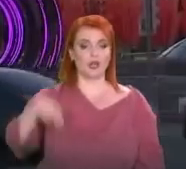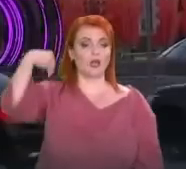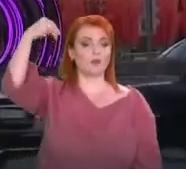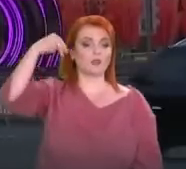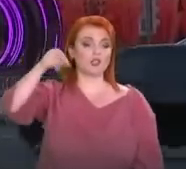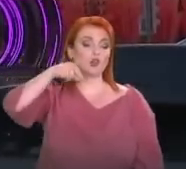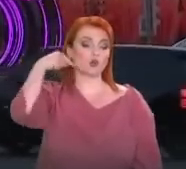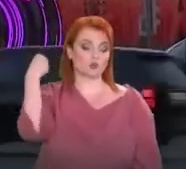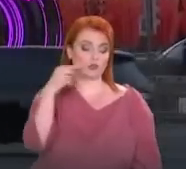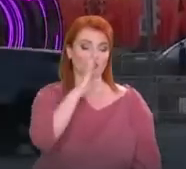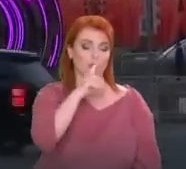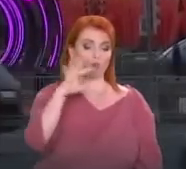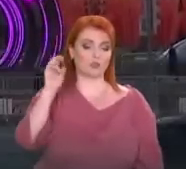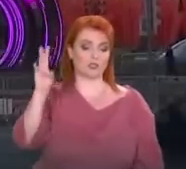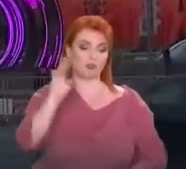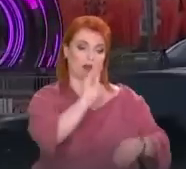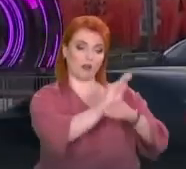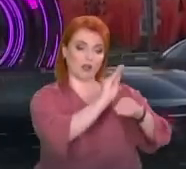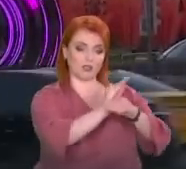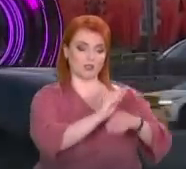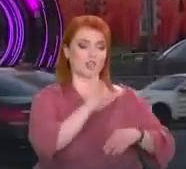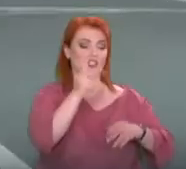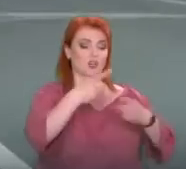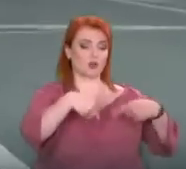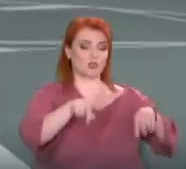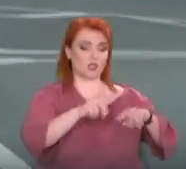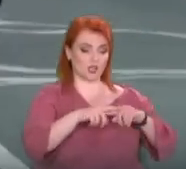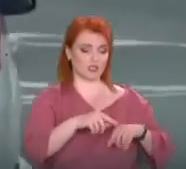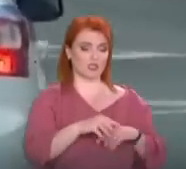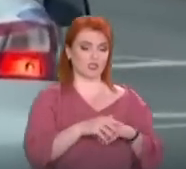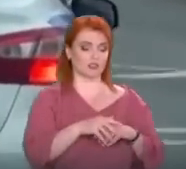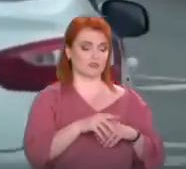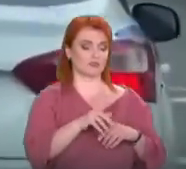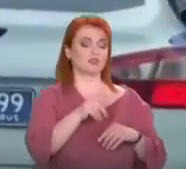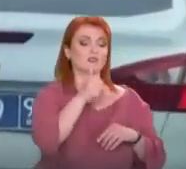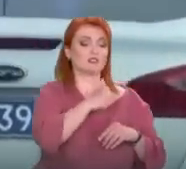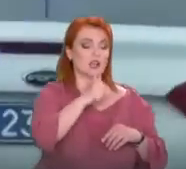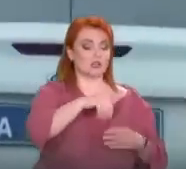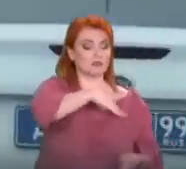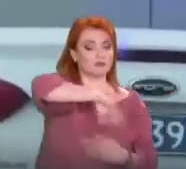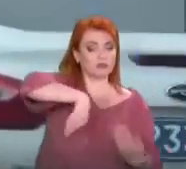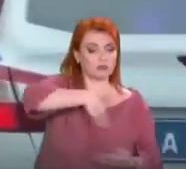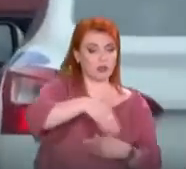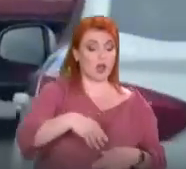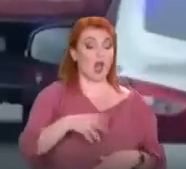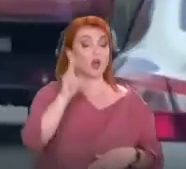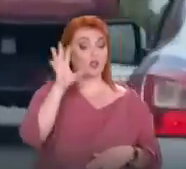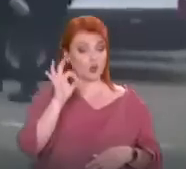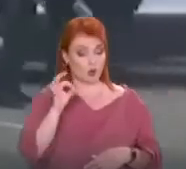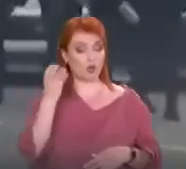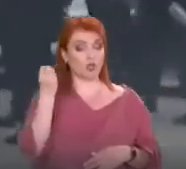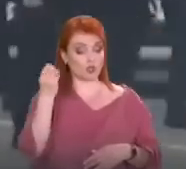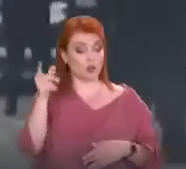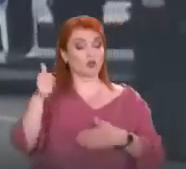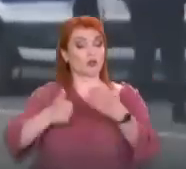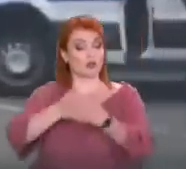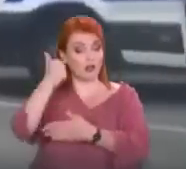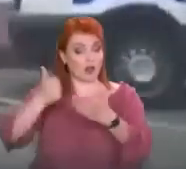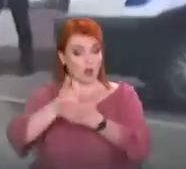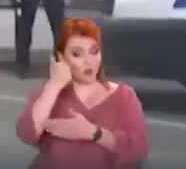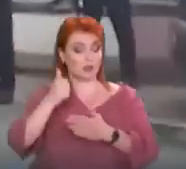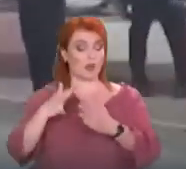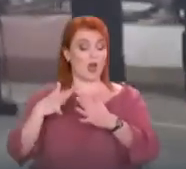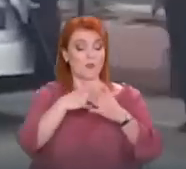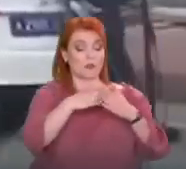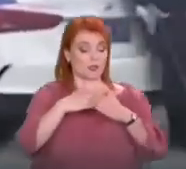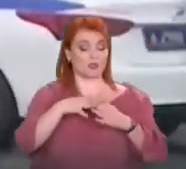Președintele rus Vladimir Putin îi critică pe organizatorii rebeliunii, dar în același timp îi laudă pe luptătorii Wagner și spune că